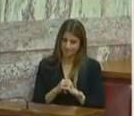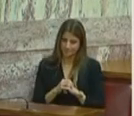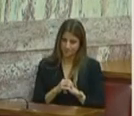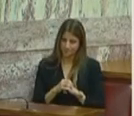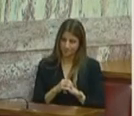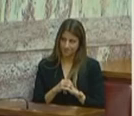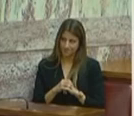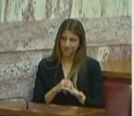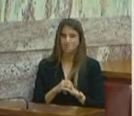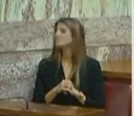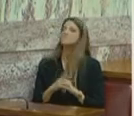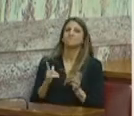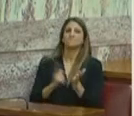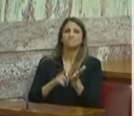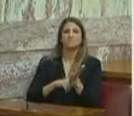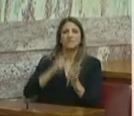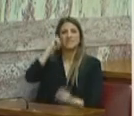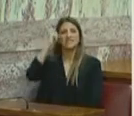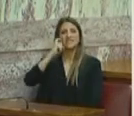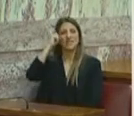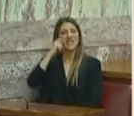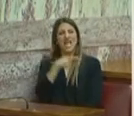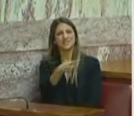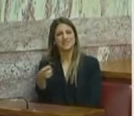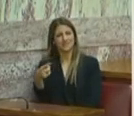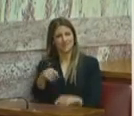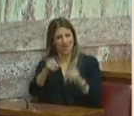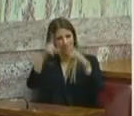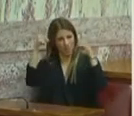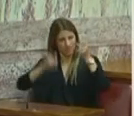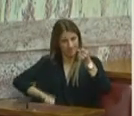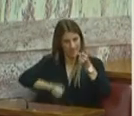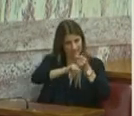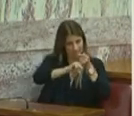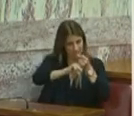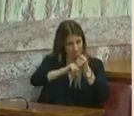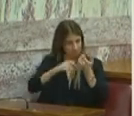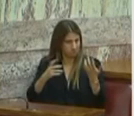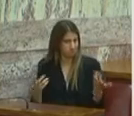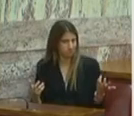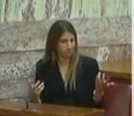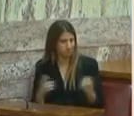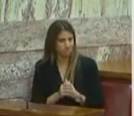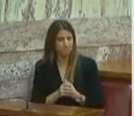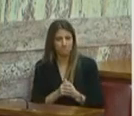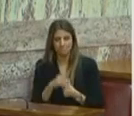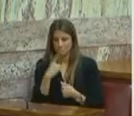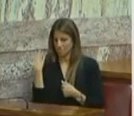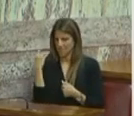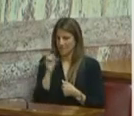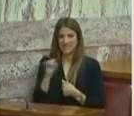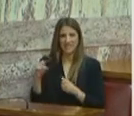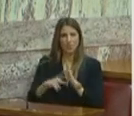Θα πρέπει όμως να εξετάσουμε ποια σχέση έχετε εσείς του ΣΥΡΙΖΑ με τη δημοκρατία. Το περασμένο Σάββατο 12